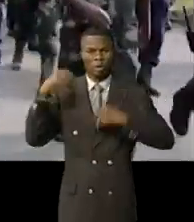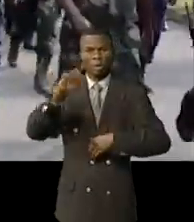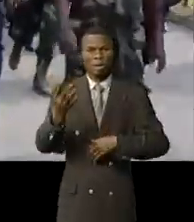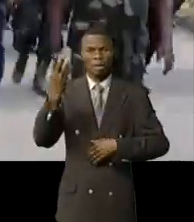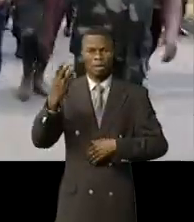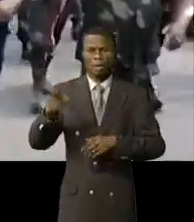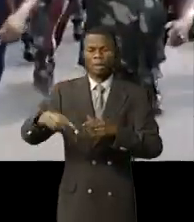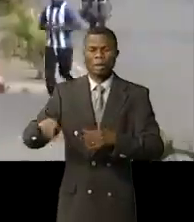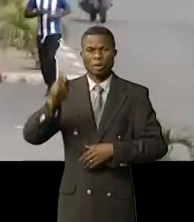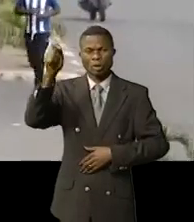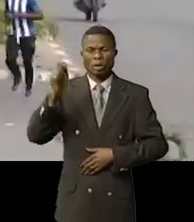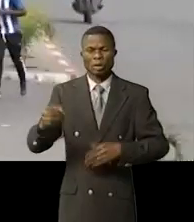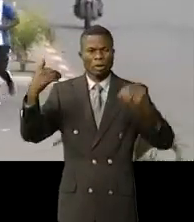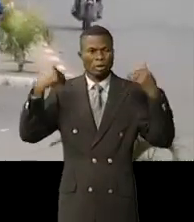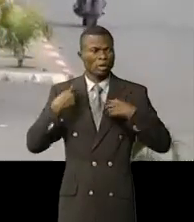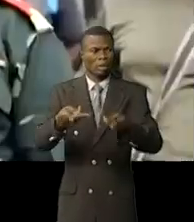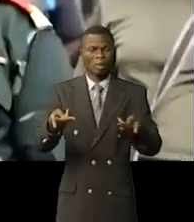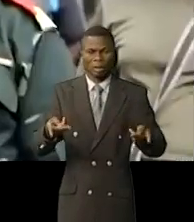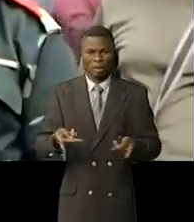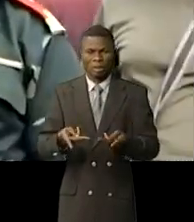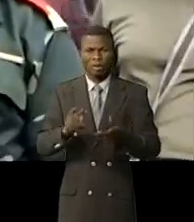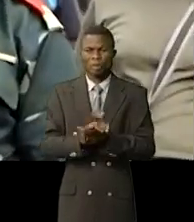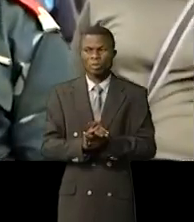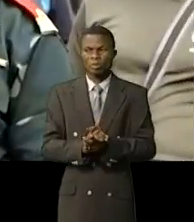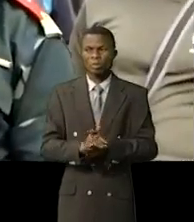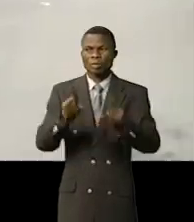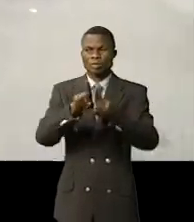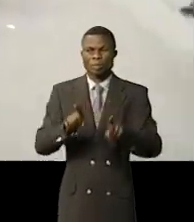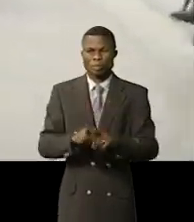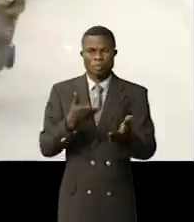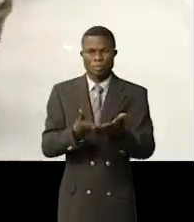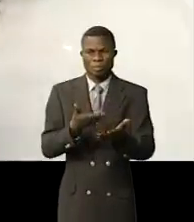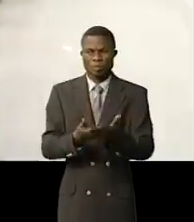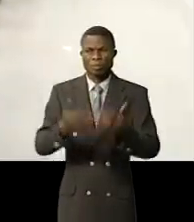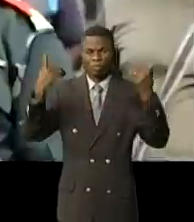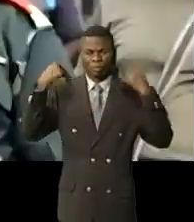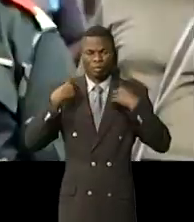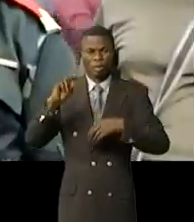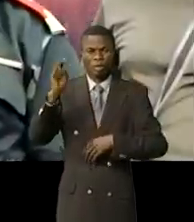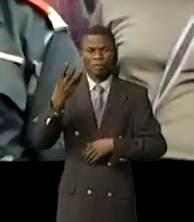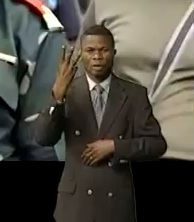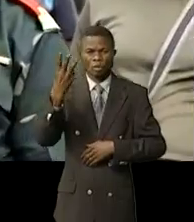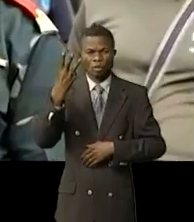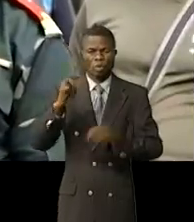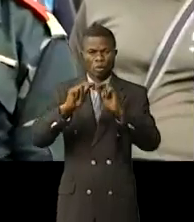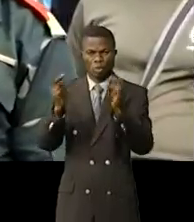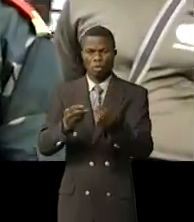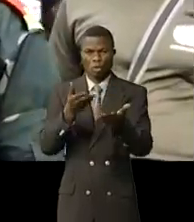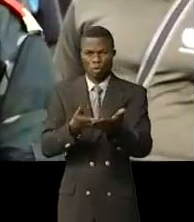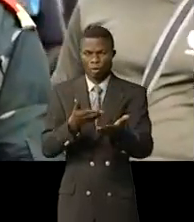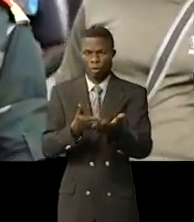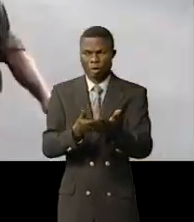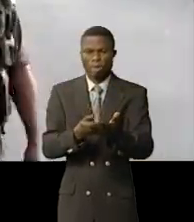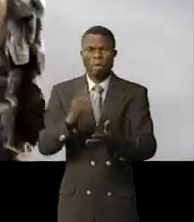34e région militaire et commandant en place, et le contre-amiral Egide Ngoï John, commandant du 33e groupement naval, a eu lieu ce